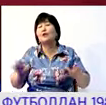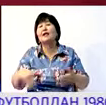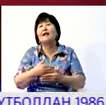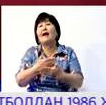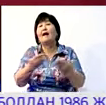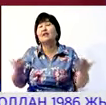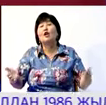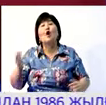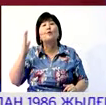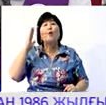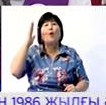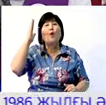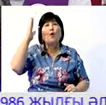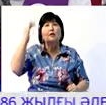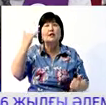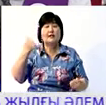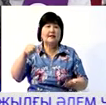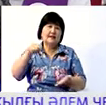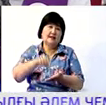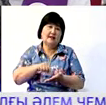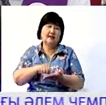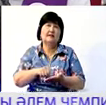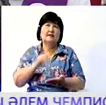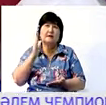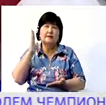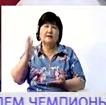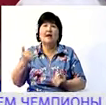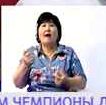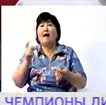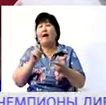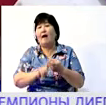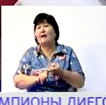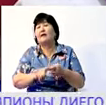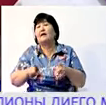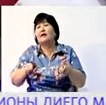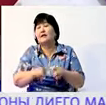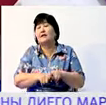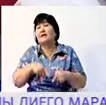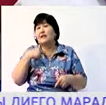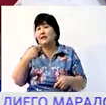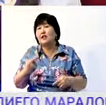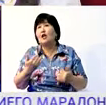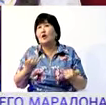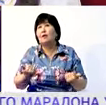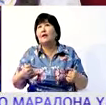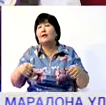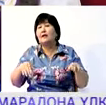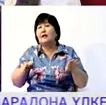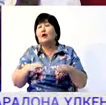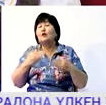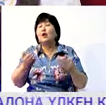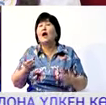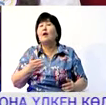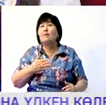сіздердің болашақтарыңызға ең негізгі бағыл жоспар біліктілік арқылы конкуренция дейді ғой, баламалы негізге соған